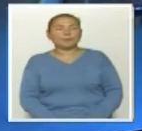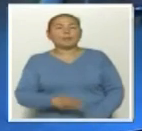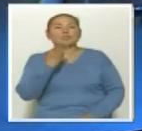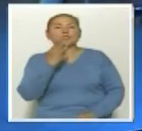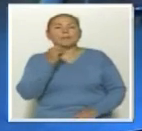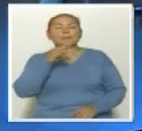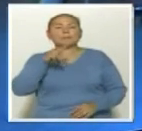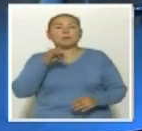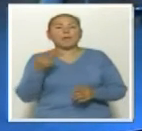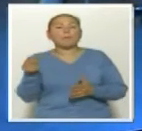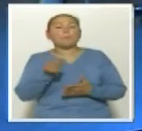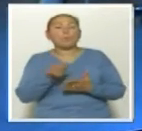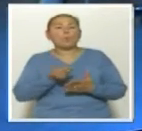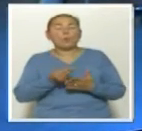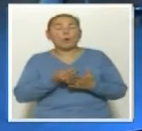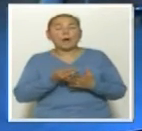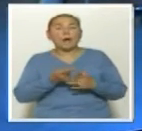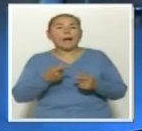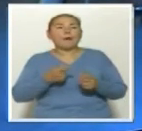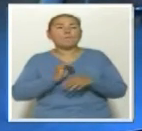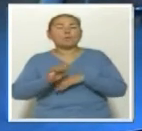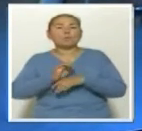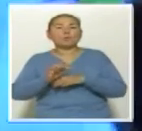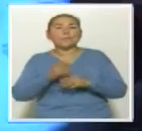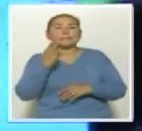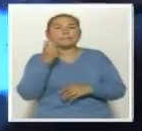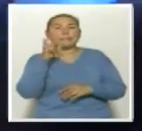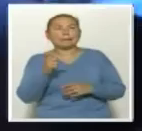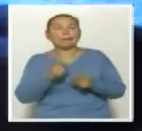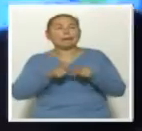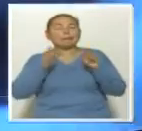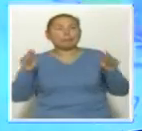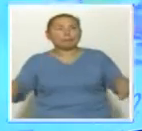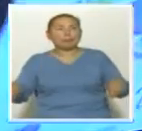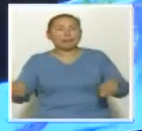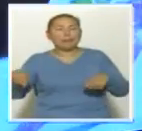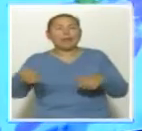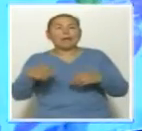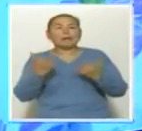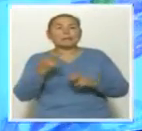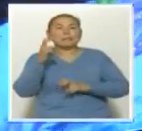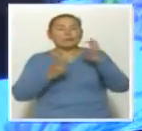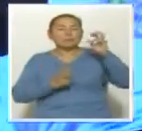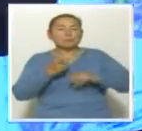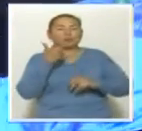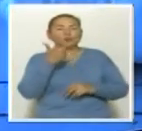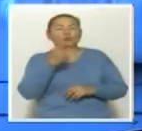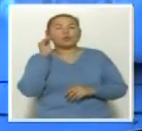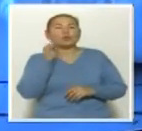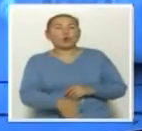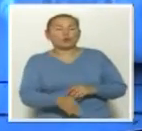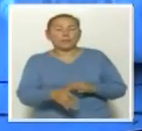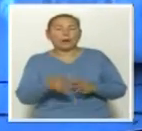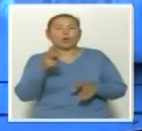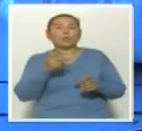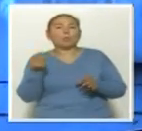Шетпеде үн шығаратын цех ашылды деп хабарлайды Маңғыстаудың әкімдігінің баспасөз қызметі. Комбинат қазір тәулігіне 3 тонна ұн